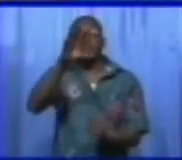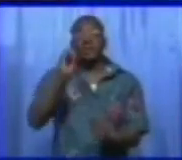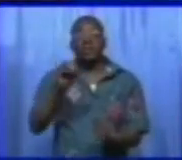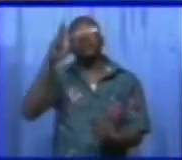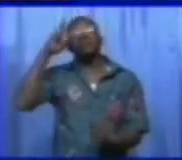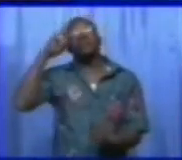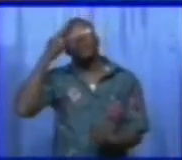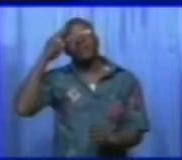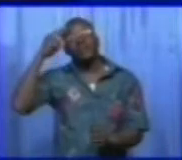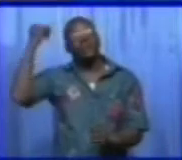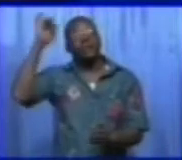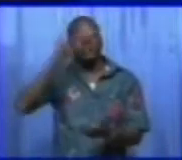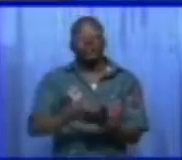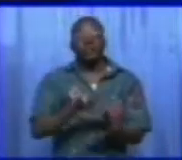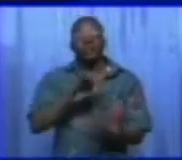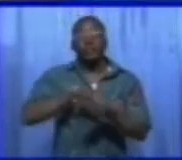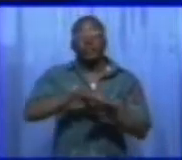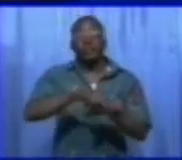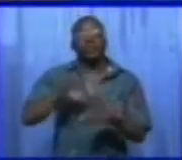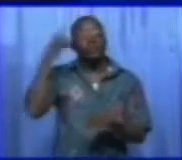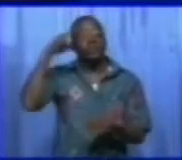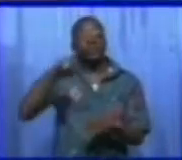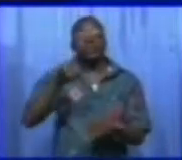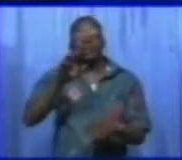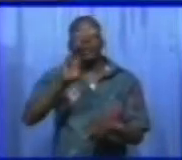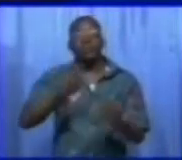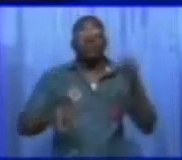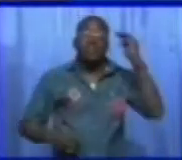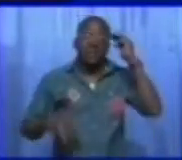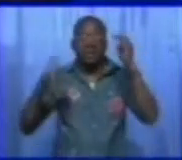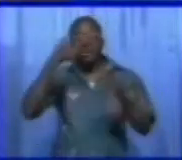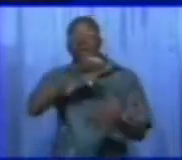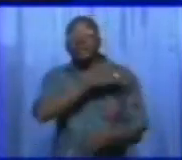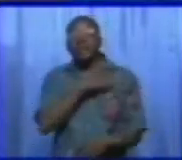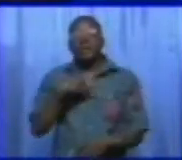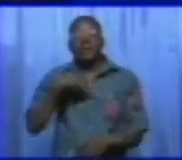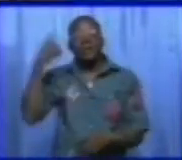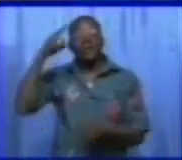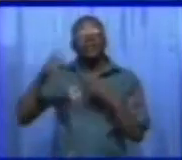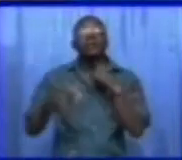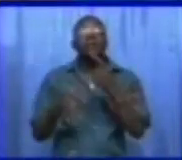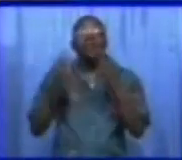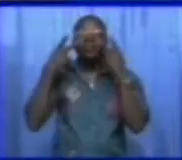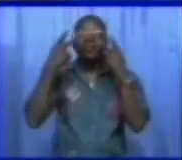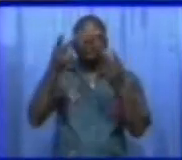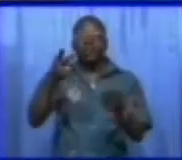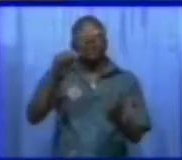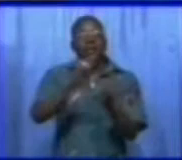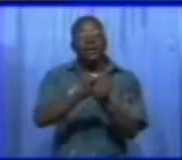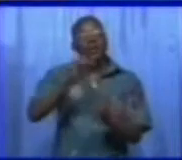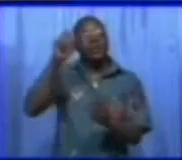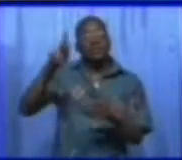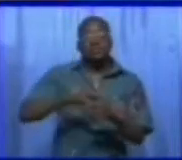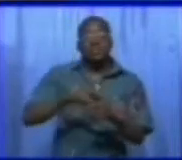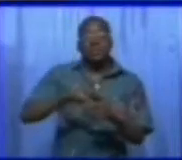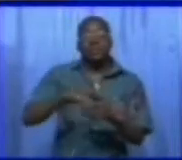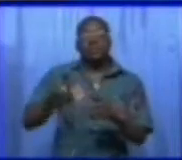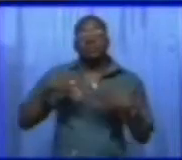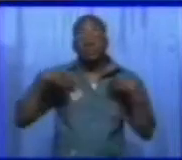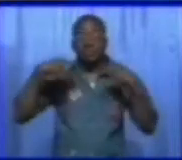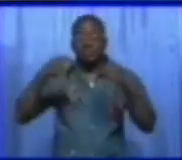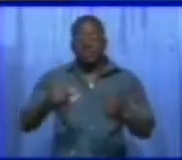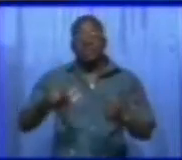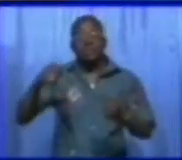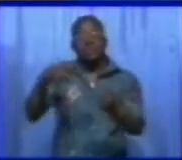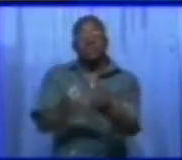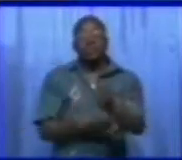réfléchi sur l'asthme, l'allergie et l'antibiothérapie. Il s'agissait aussi de voir avec les praticiens de santé les